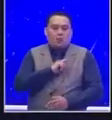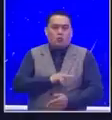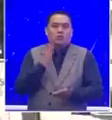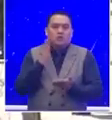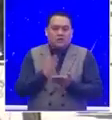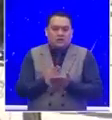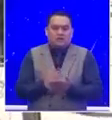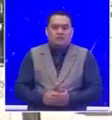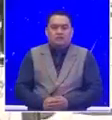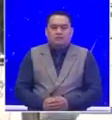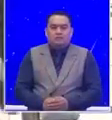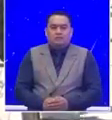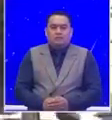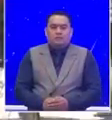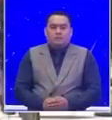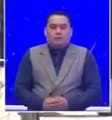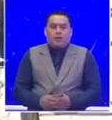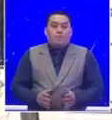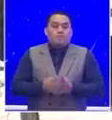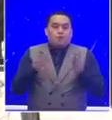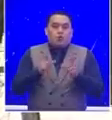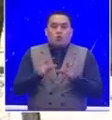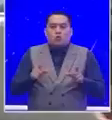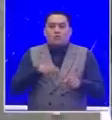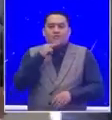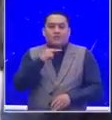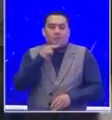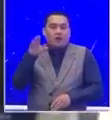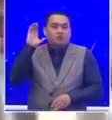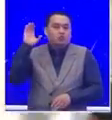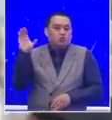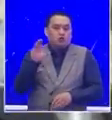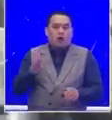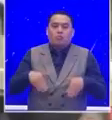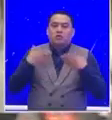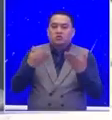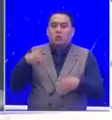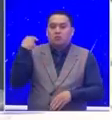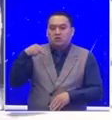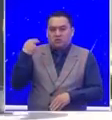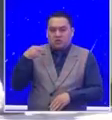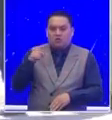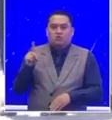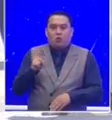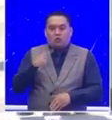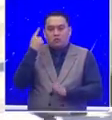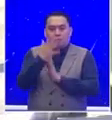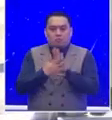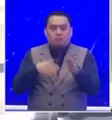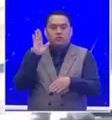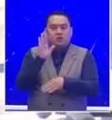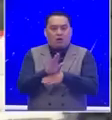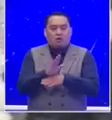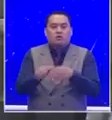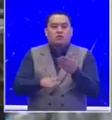работают. Стоит отметить, большинство людей очень внимательно выслушали обращение президента и с ответственностью отнеслись к приказу